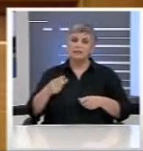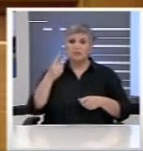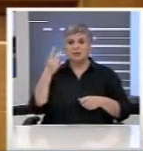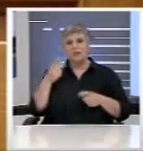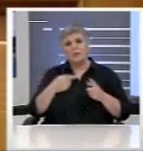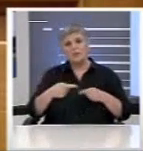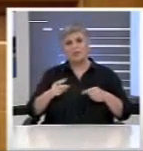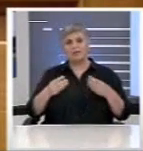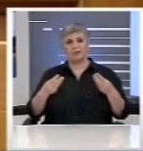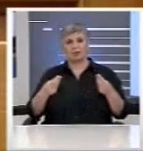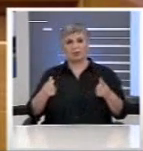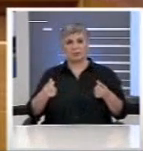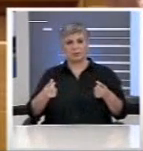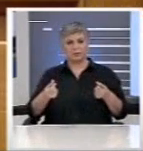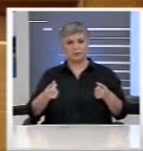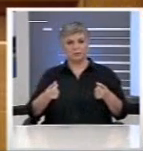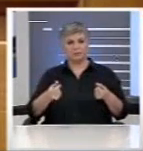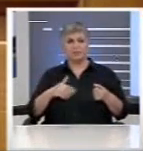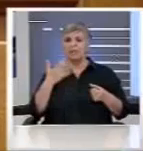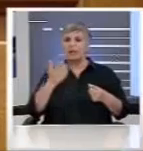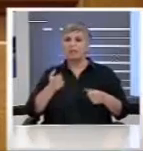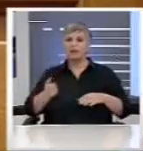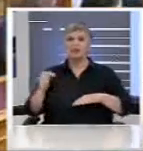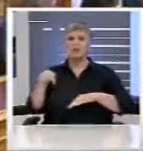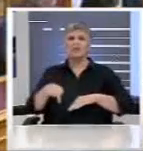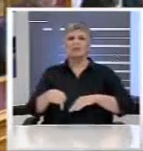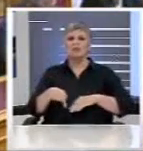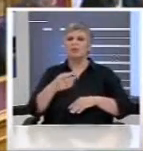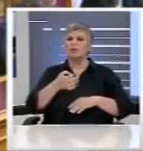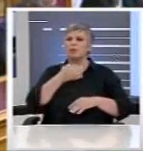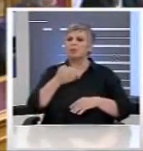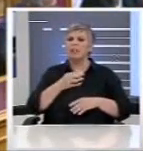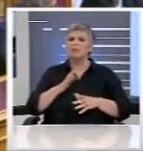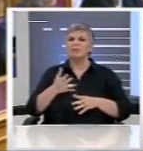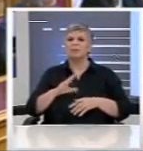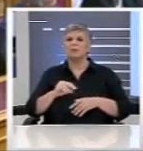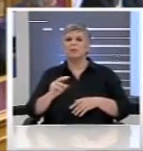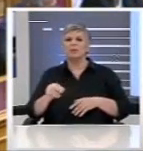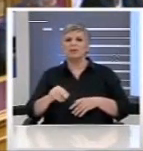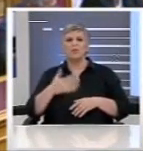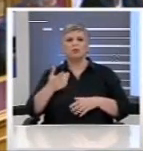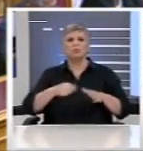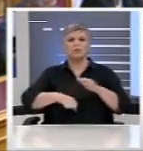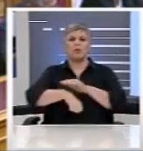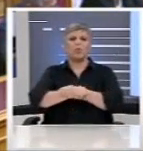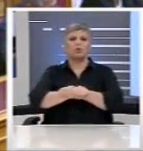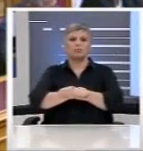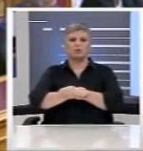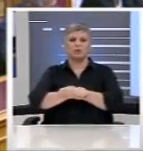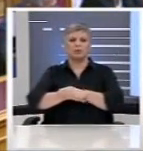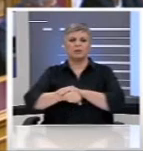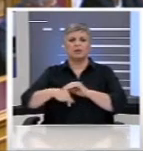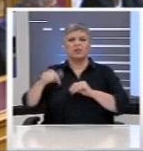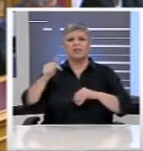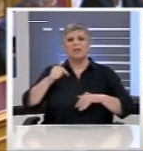Ήρθατε λοιπόν σήμερα στη Βουλή με ποδοσφαιρική διάθεση. Αν και από ό,τι θυμάμαι καλά, ούτε στο ποδόσφαιρο τα πάτε καλά με τις